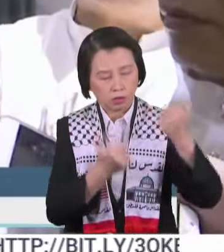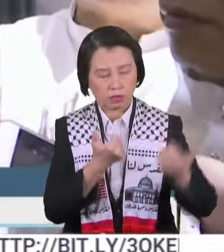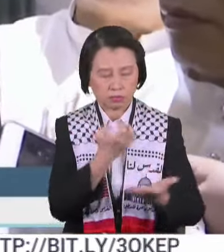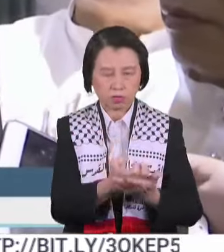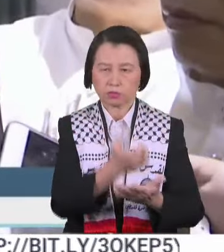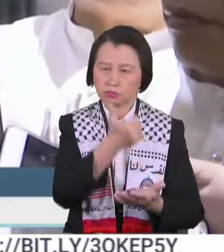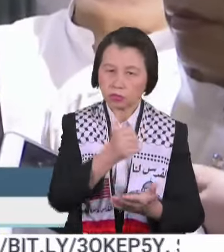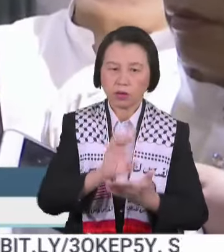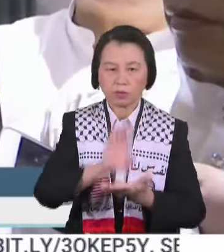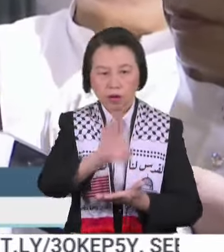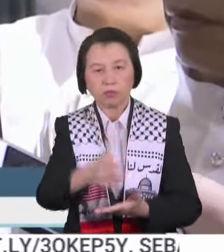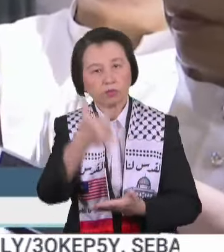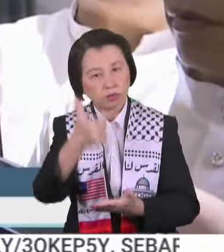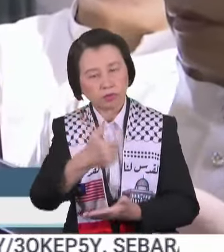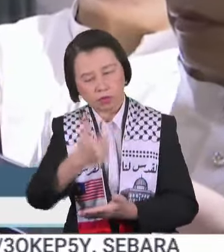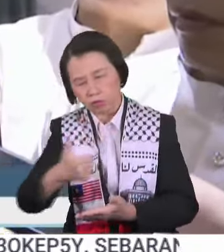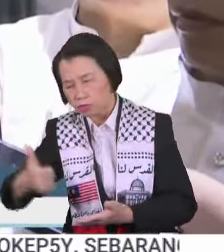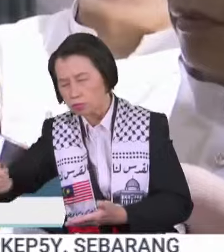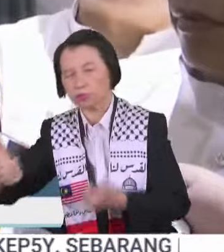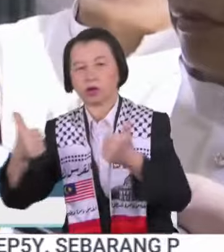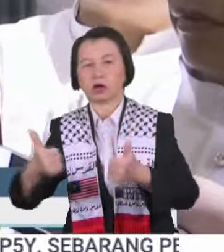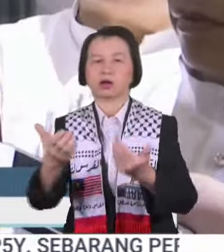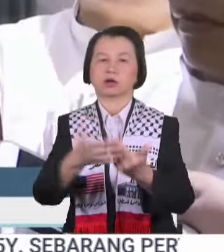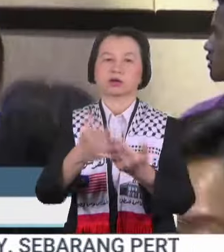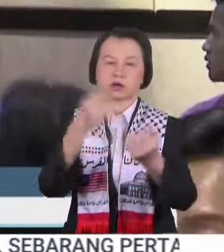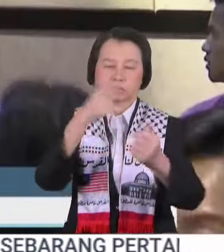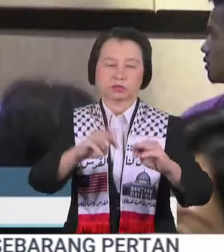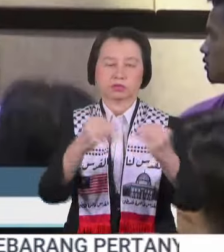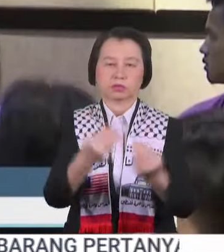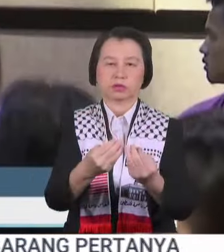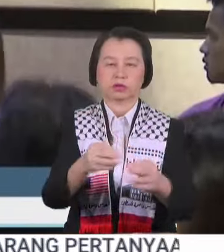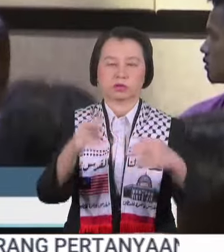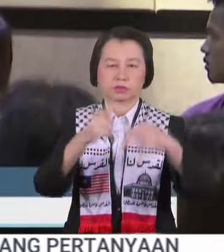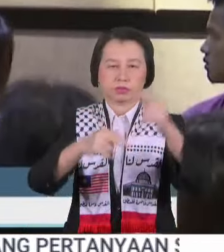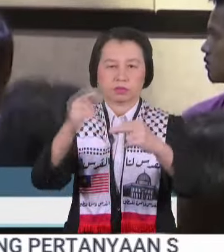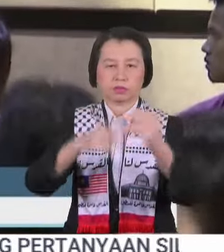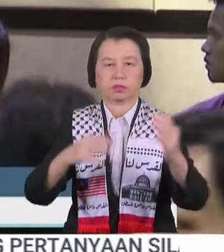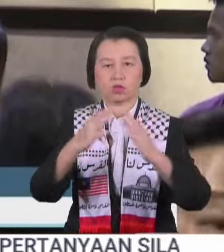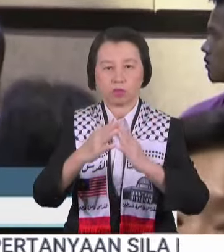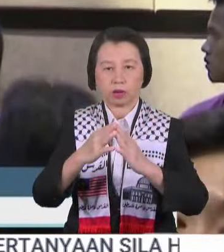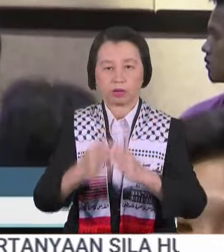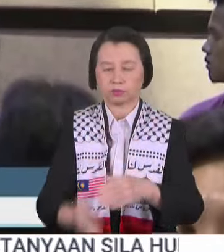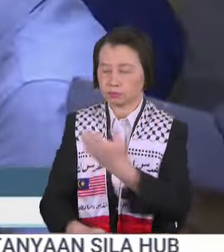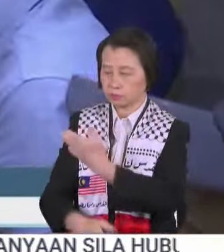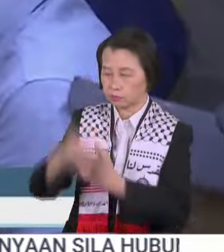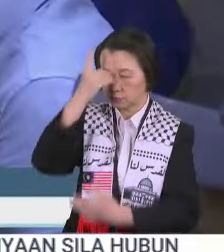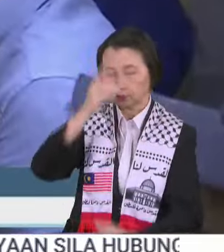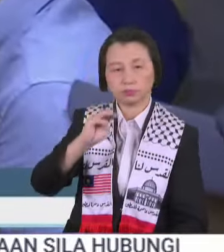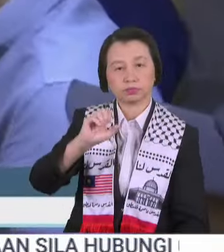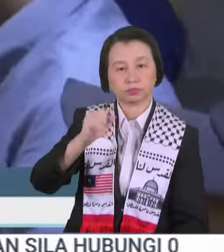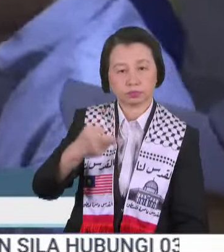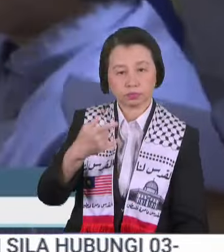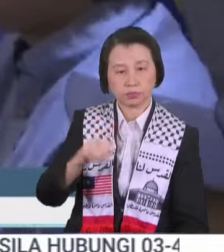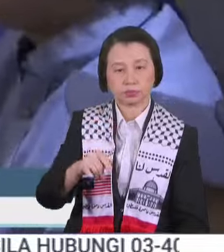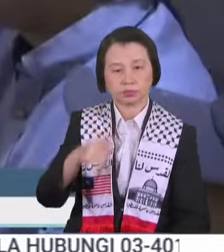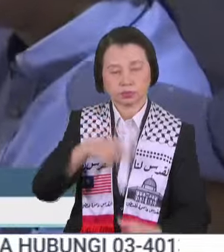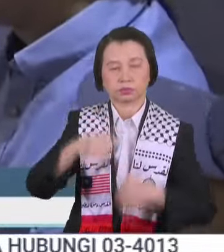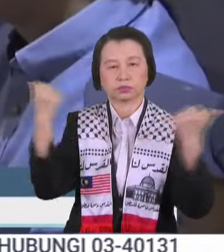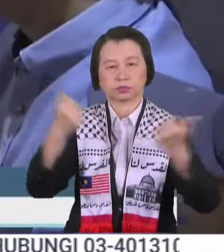ada tambahan-tambahan peruntukan untuk kepentingan masyarakat. Dato' Masiong ditemui pemberita sempena Majlis Mesra